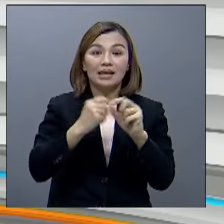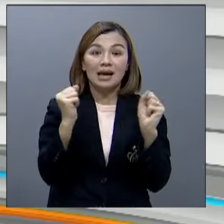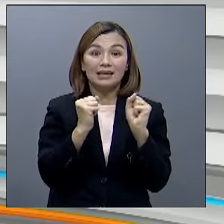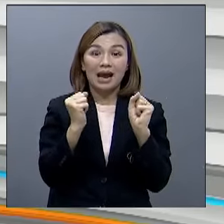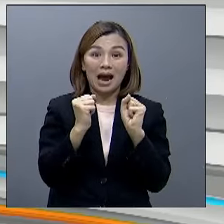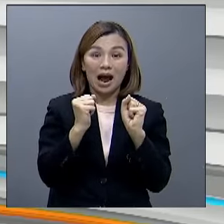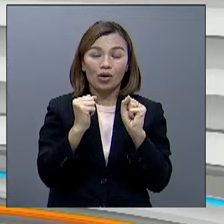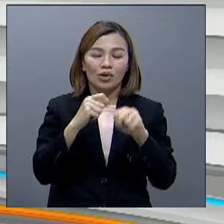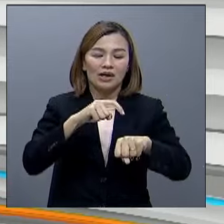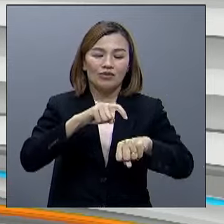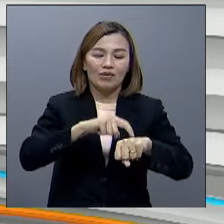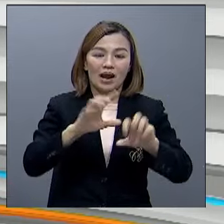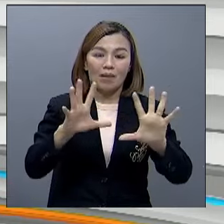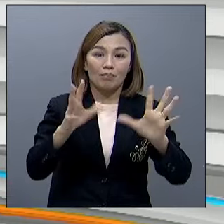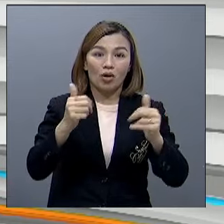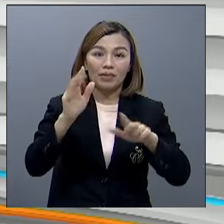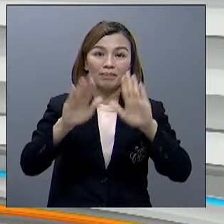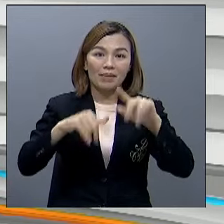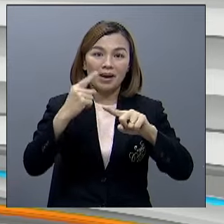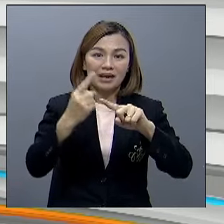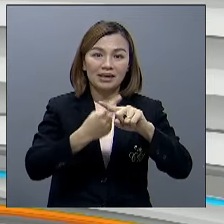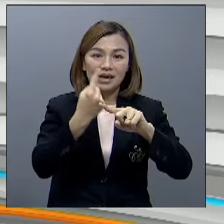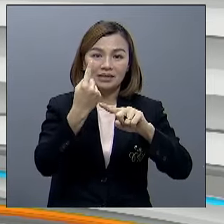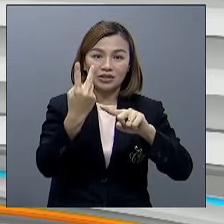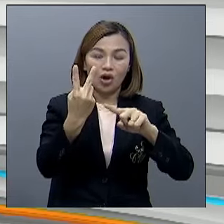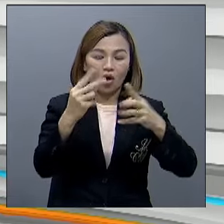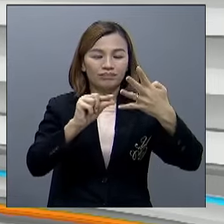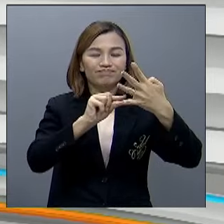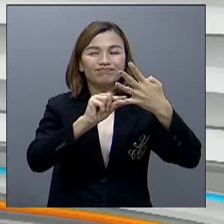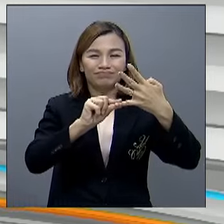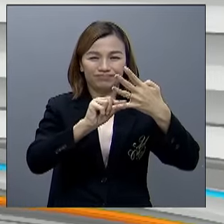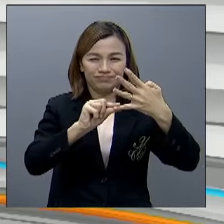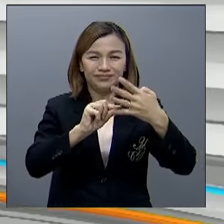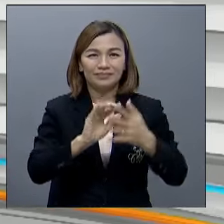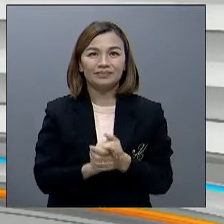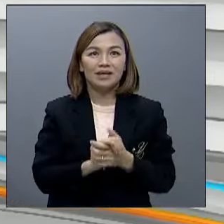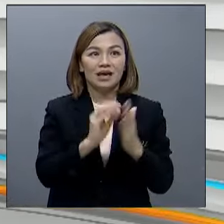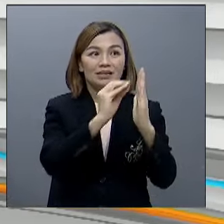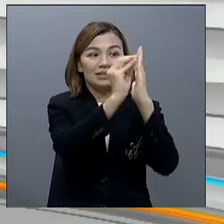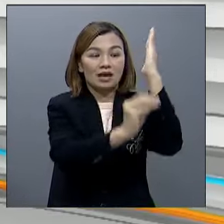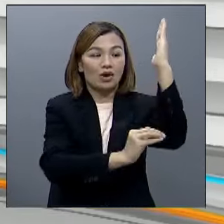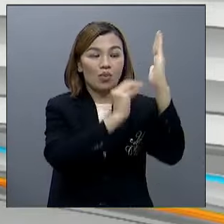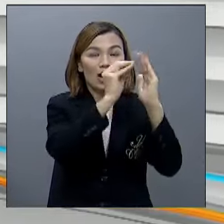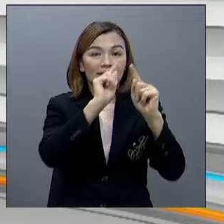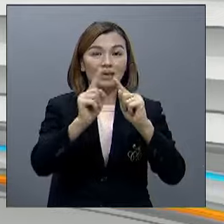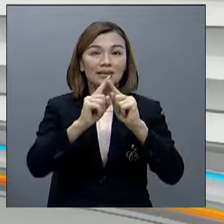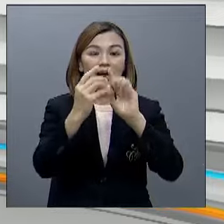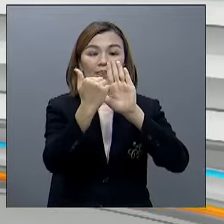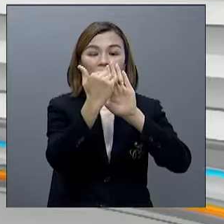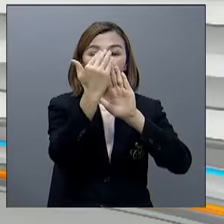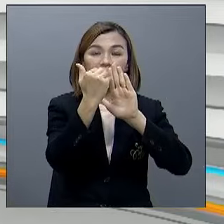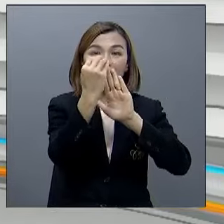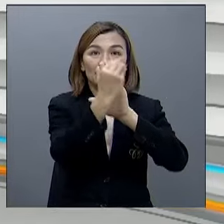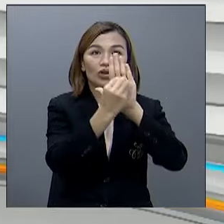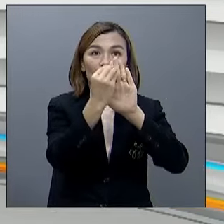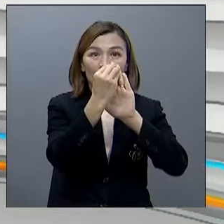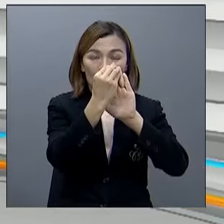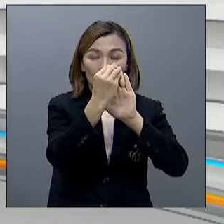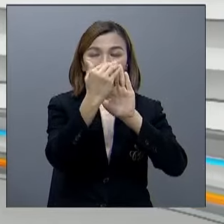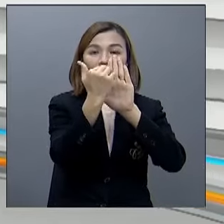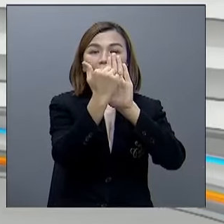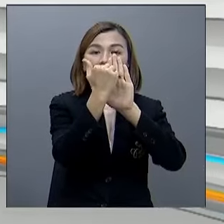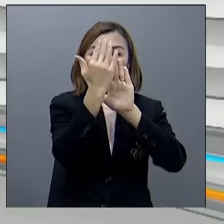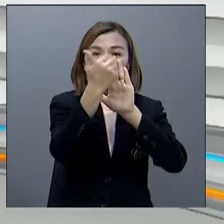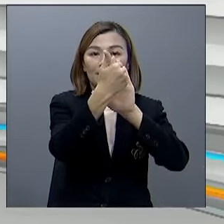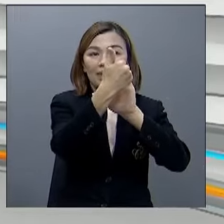มสิ้นสุดในช่วงปลายเดือนกุมภาพันธ์นี้ค่ะวันนี้หลายจังหวัดทางประเทศไทยตอนบนนะคะหลายจังหวัดไม่ว่าจะเป็นพื้นที่ภาคเหนือ